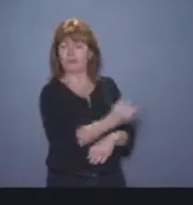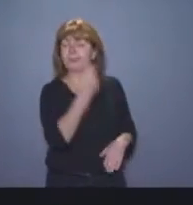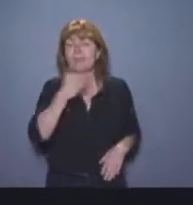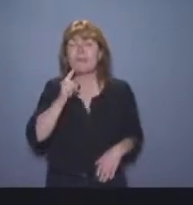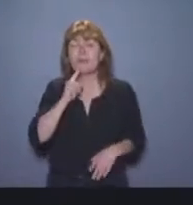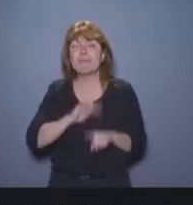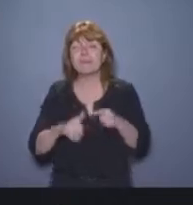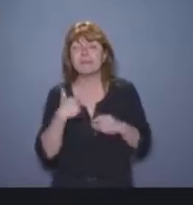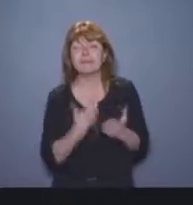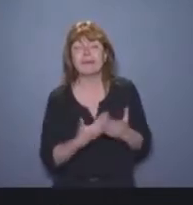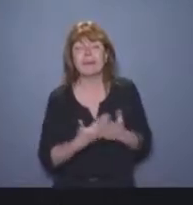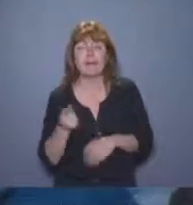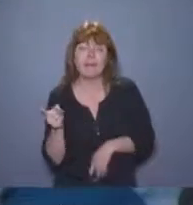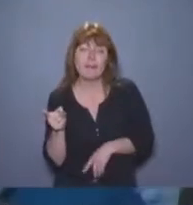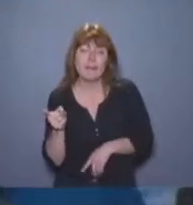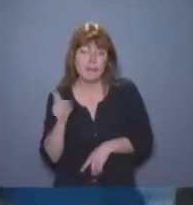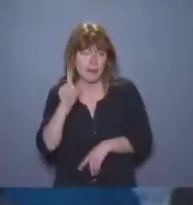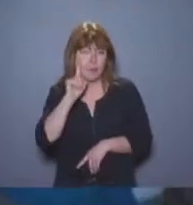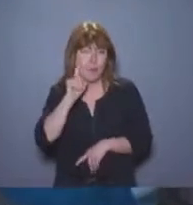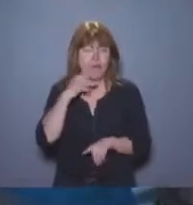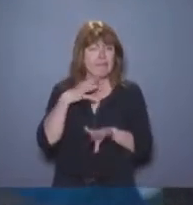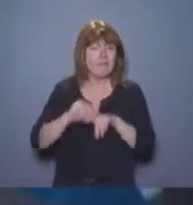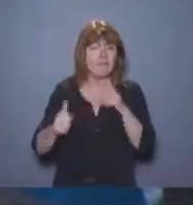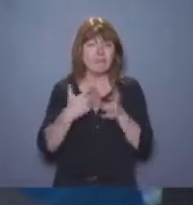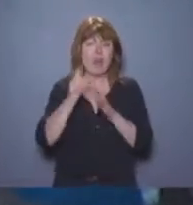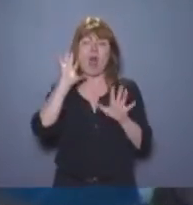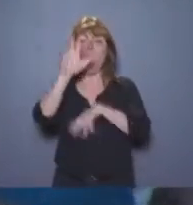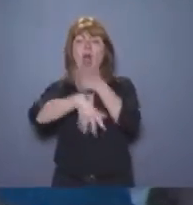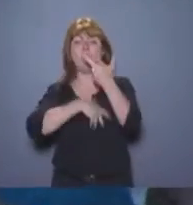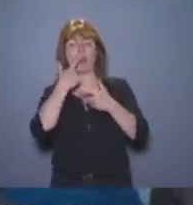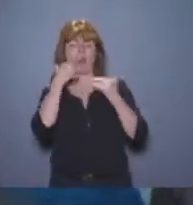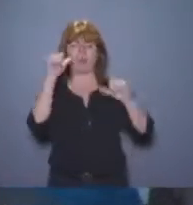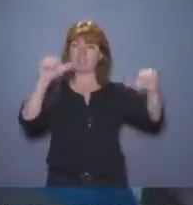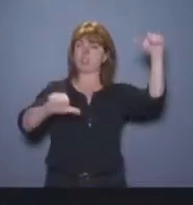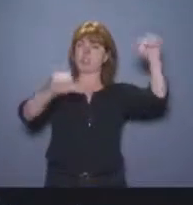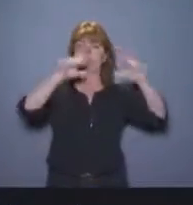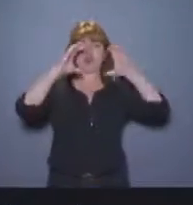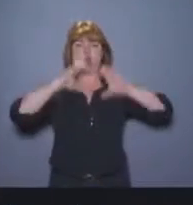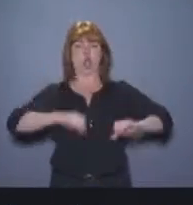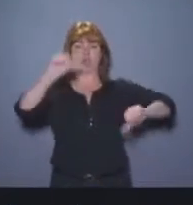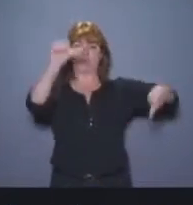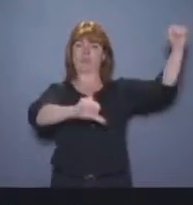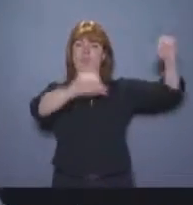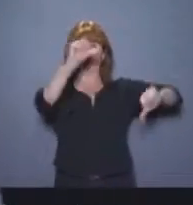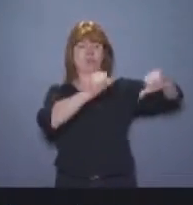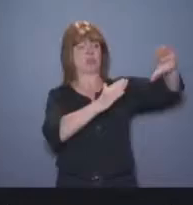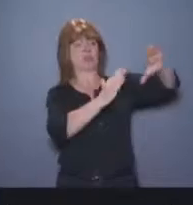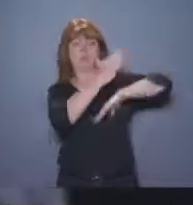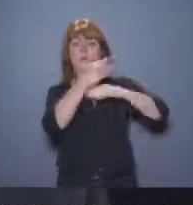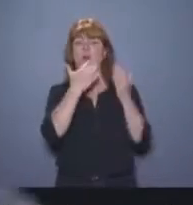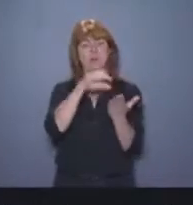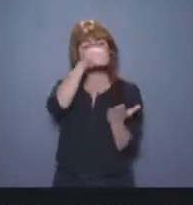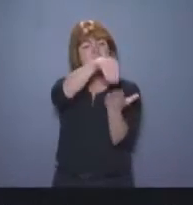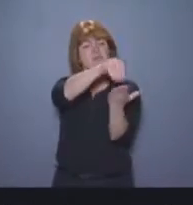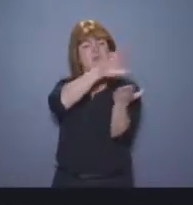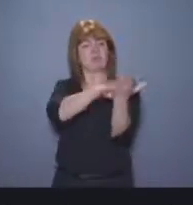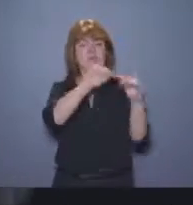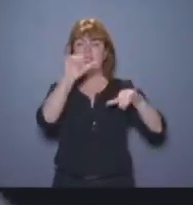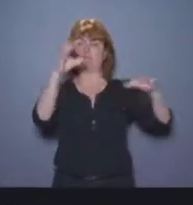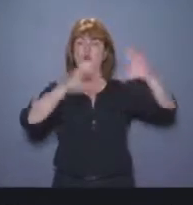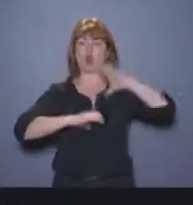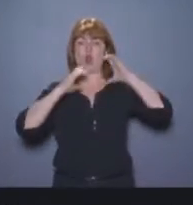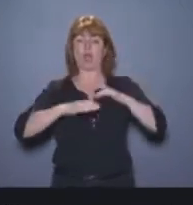le nombre d'heures que feront nos jeunes dans telle ou telle branche, parce que je sais pourquoi vous voulez faire ça. Vous ferez ça et ensuite vous publierez